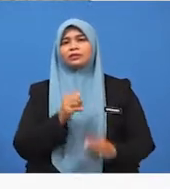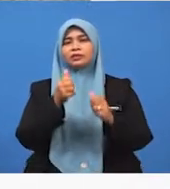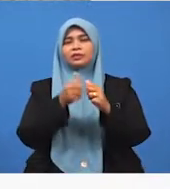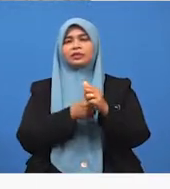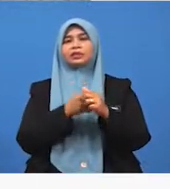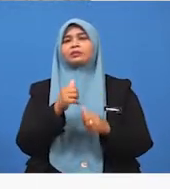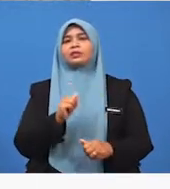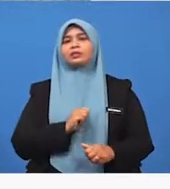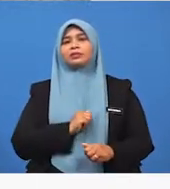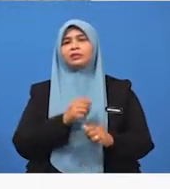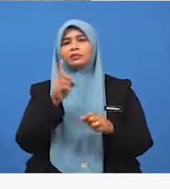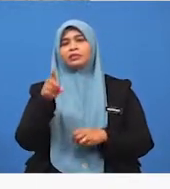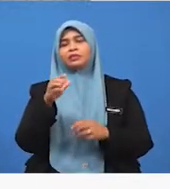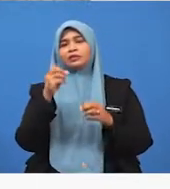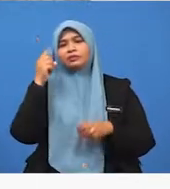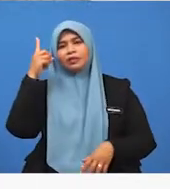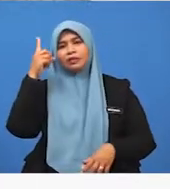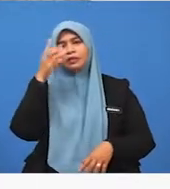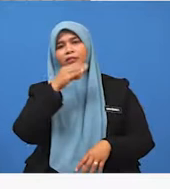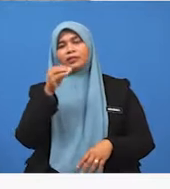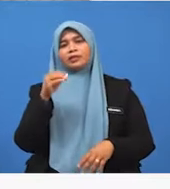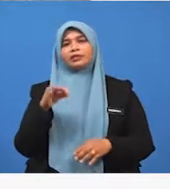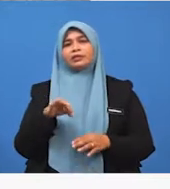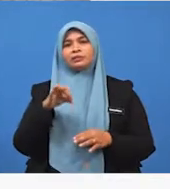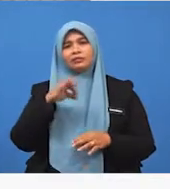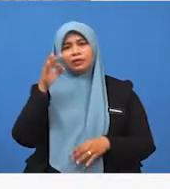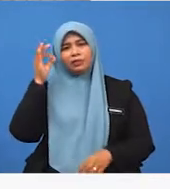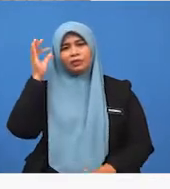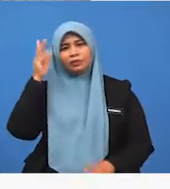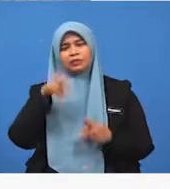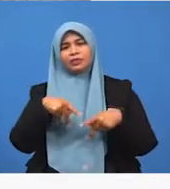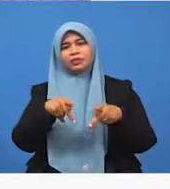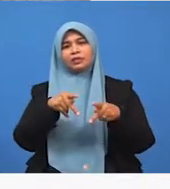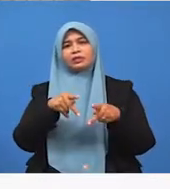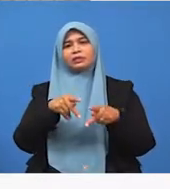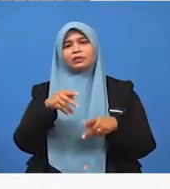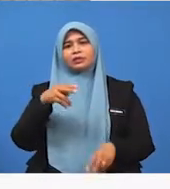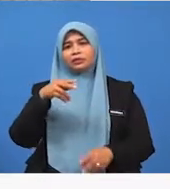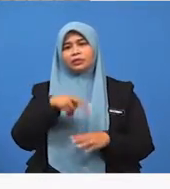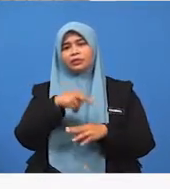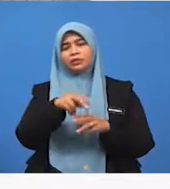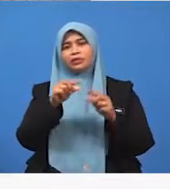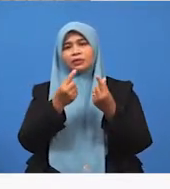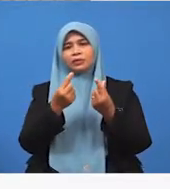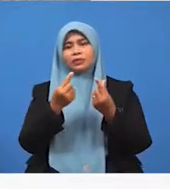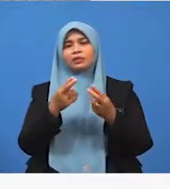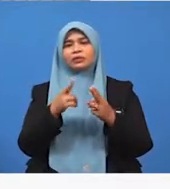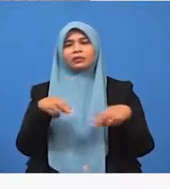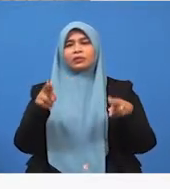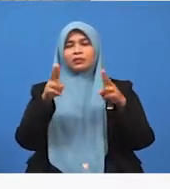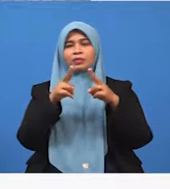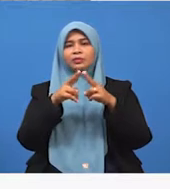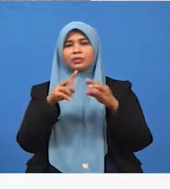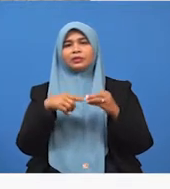Quran, terutamanya apabila memasuki bulan Ramadan, kerana boleh dijadikan